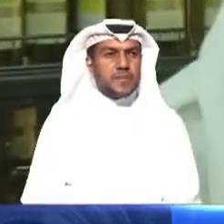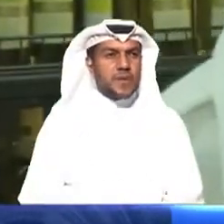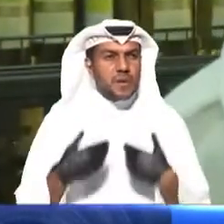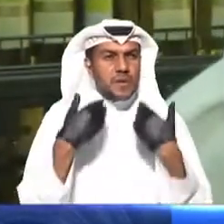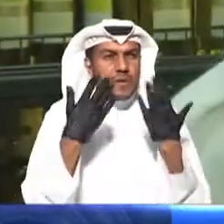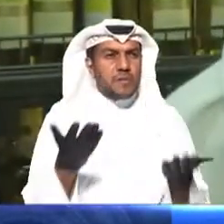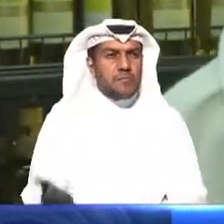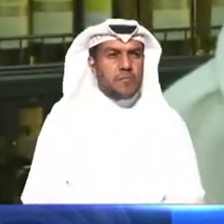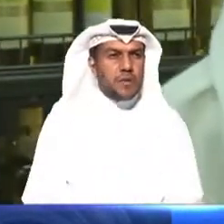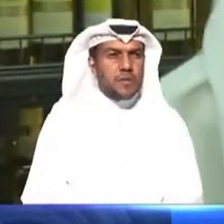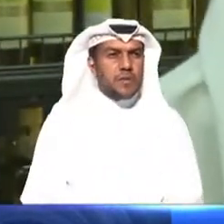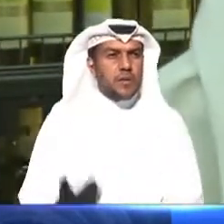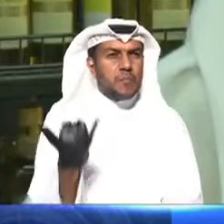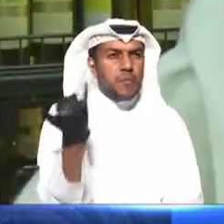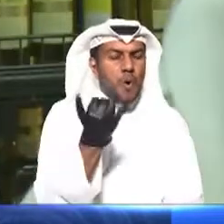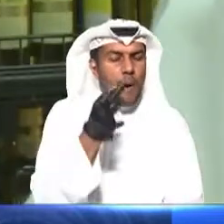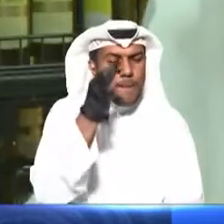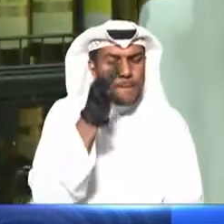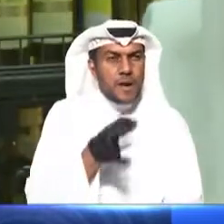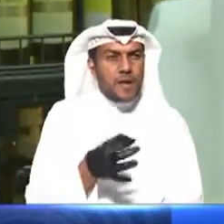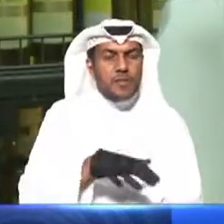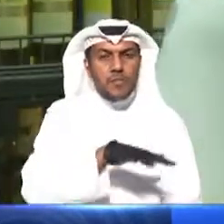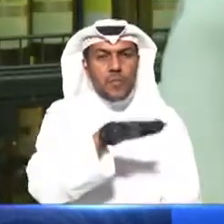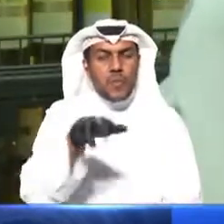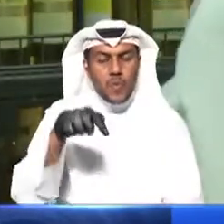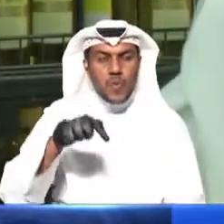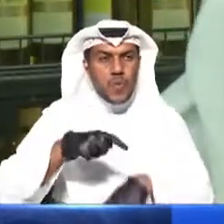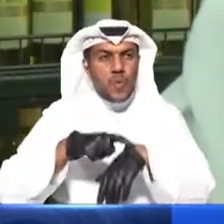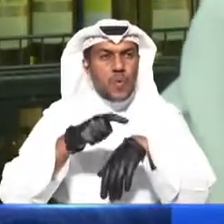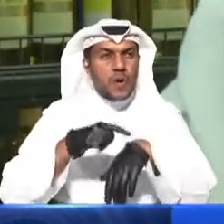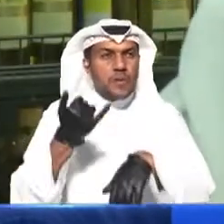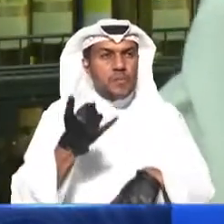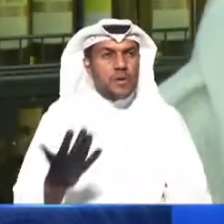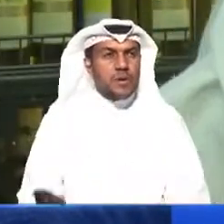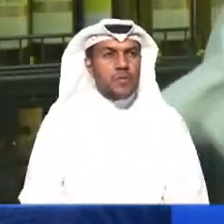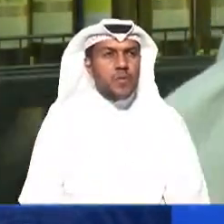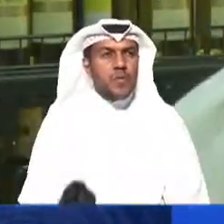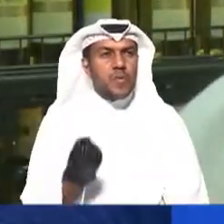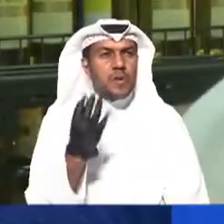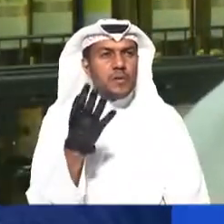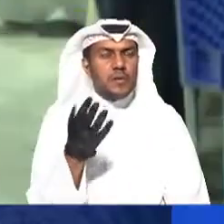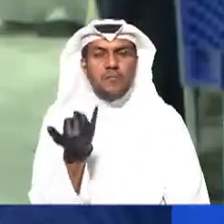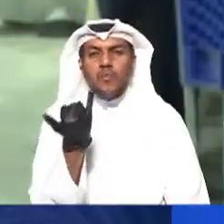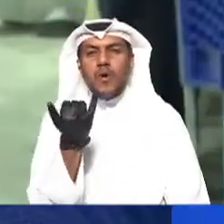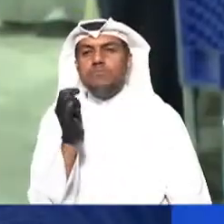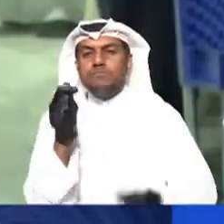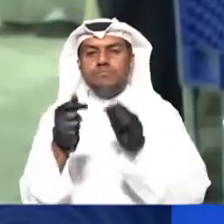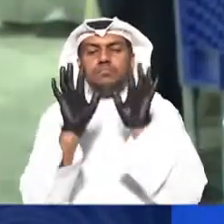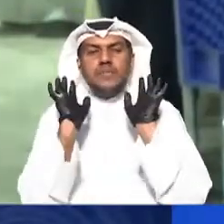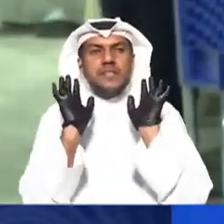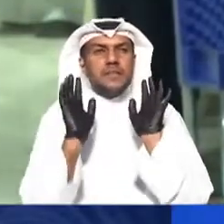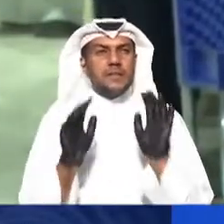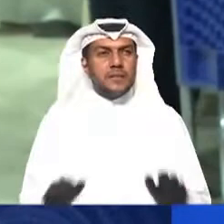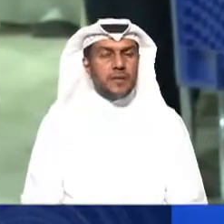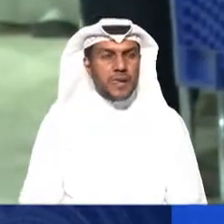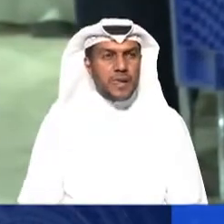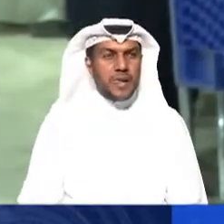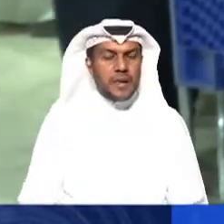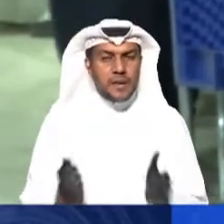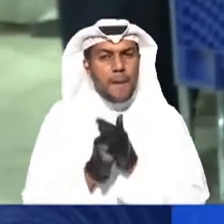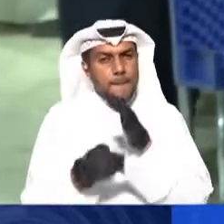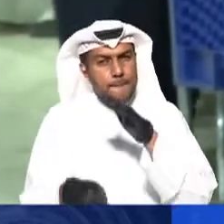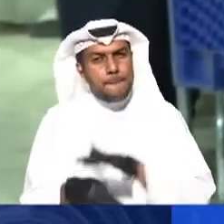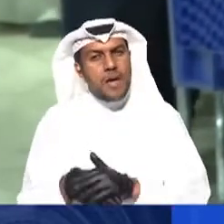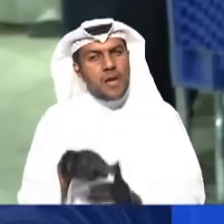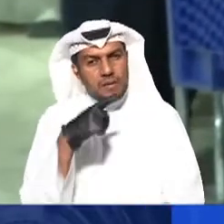يعني، الحكومة قالت هالفترة هذه وقت طلع، صح ولا لا؟ أشتري الحاجات. بقائي في البيت مثل ما